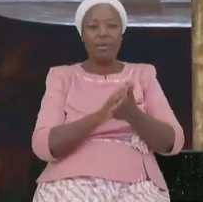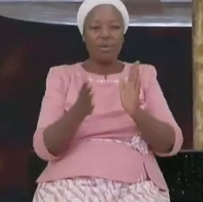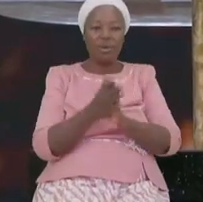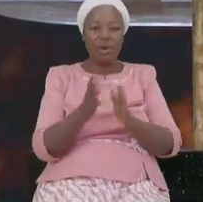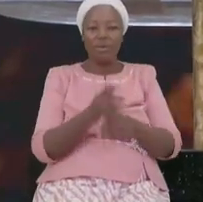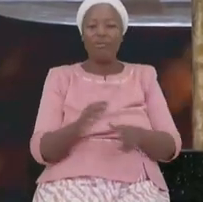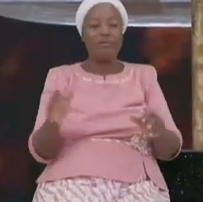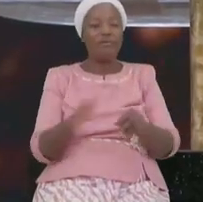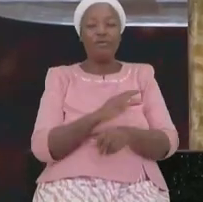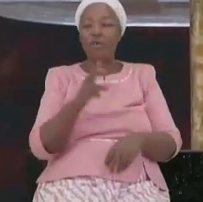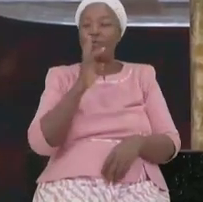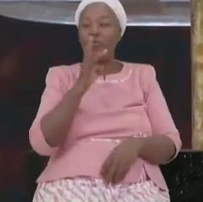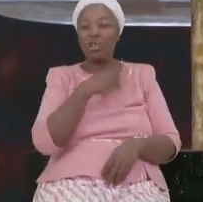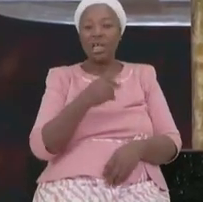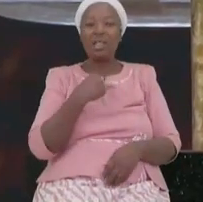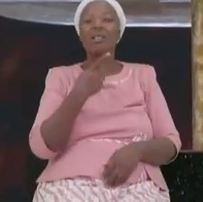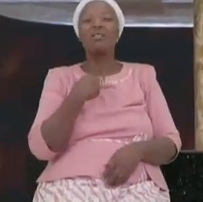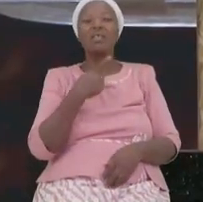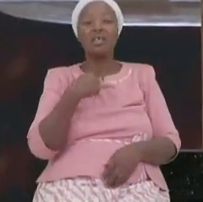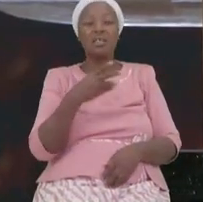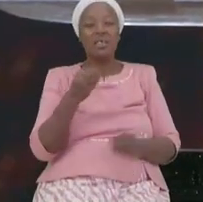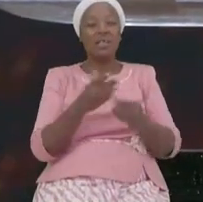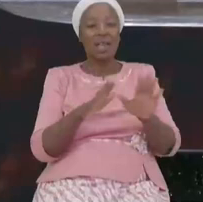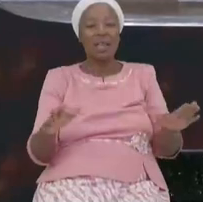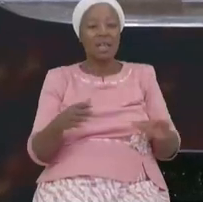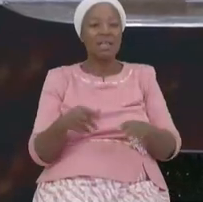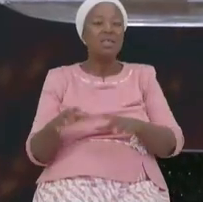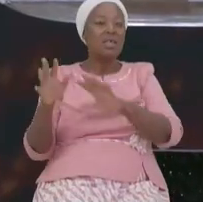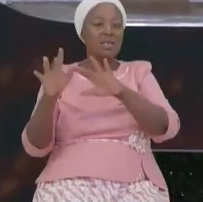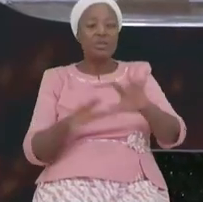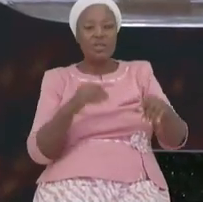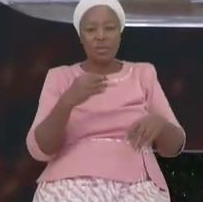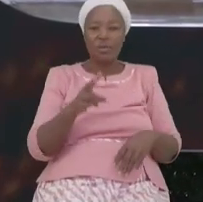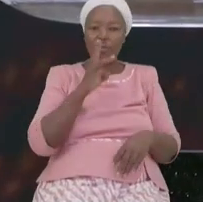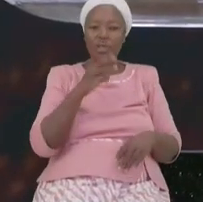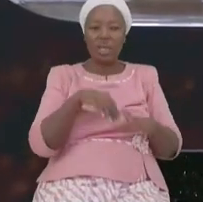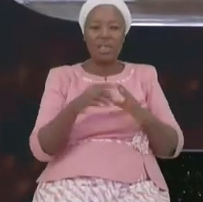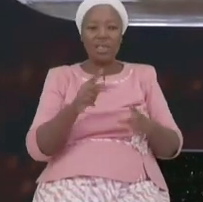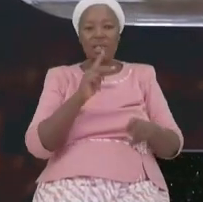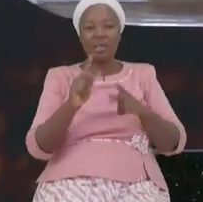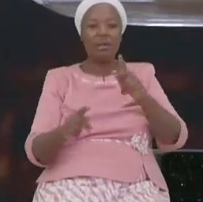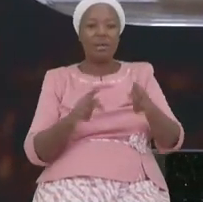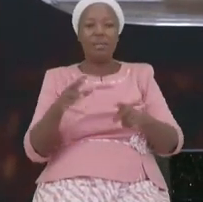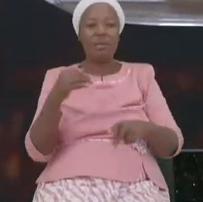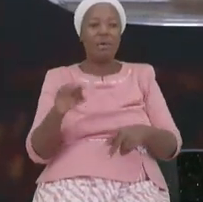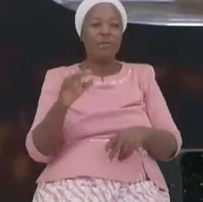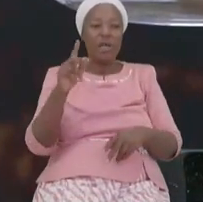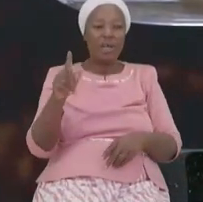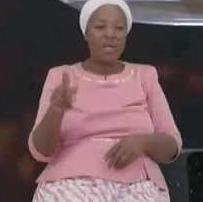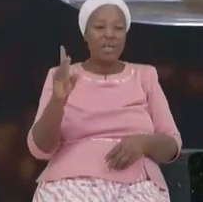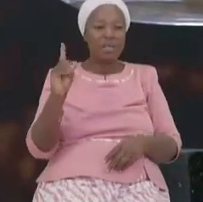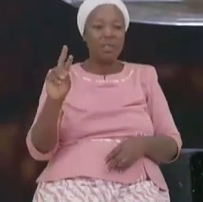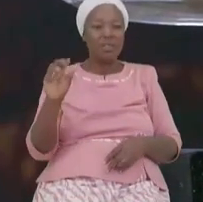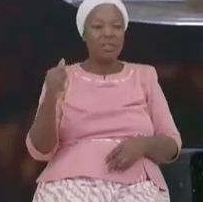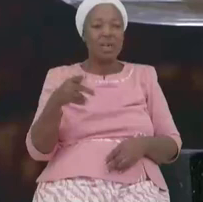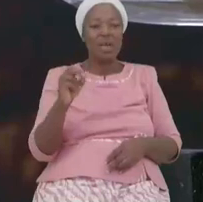source d'eau. Dans le repère qui servait de gîte aux chacals, croîtront des roseaux et